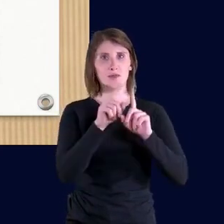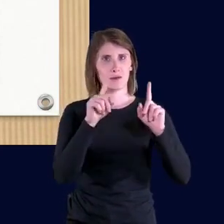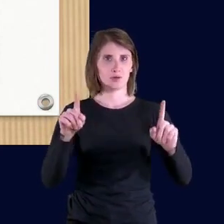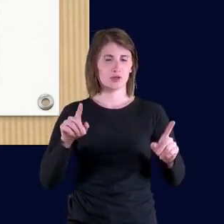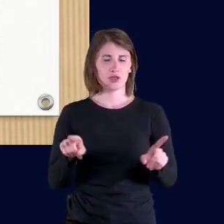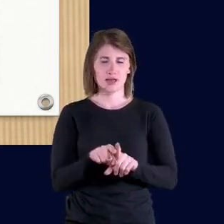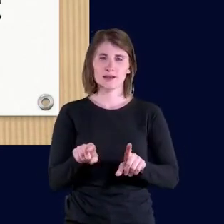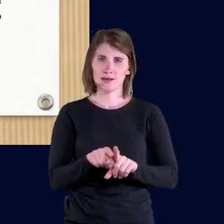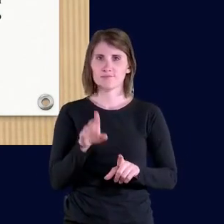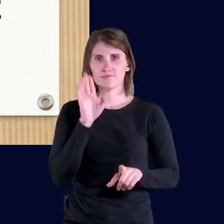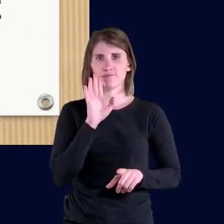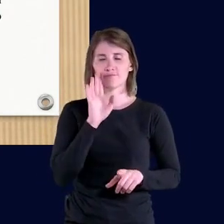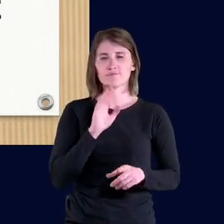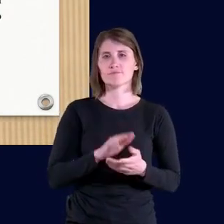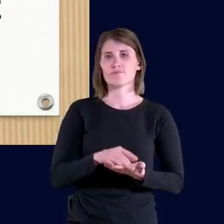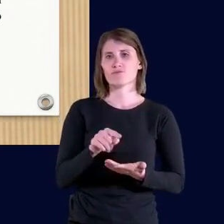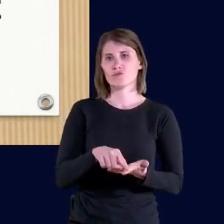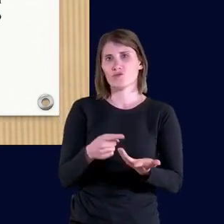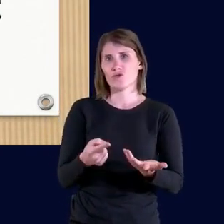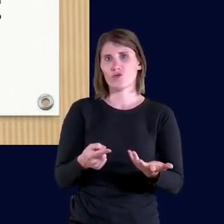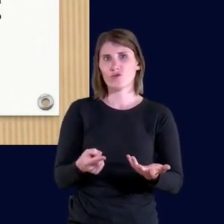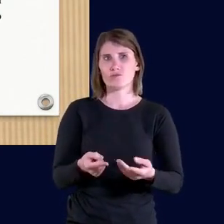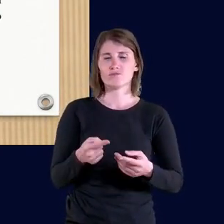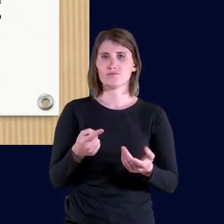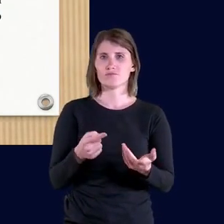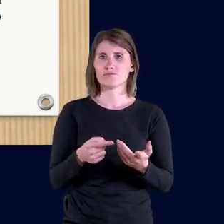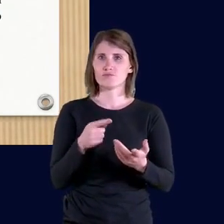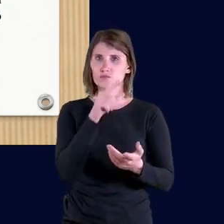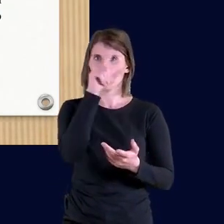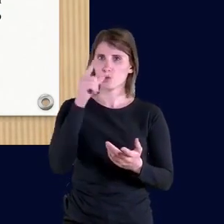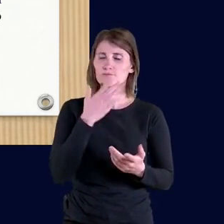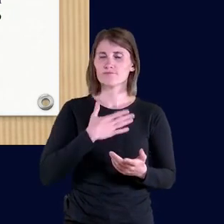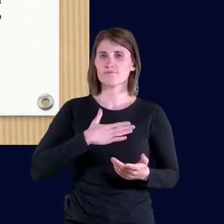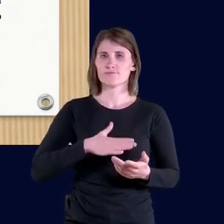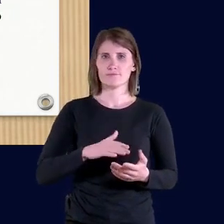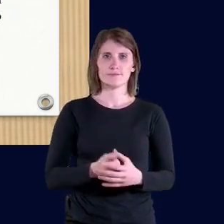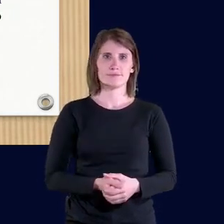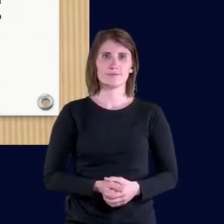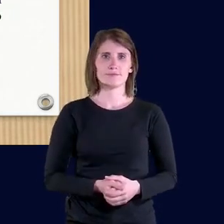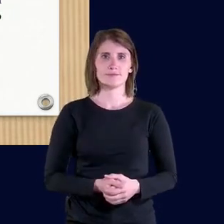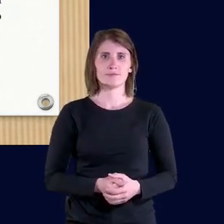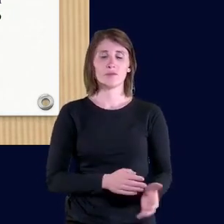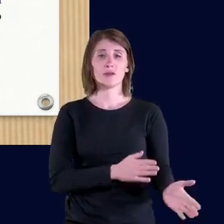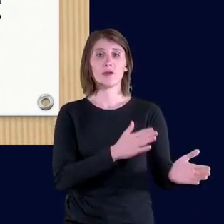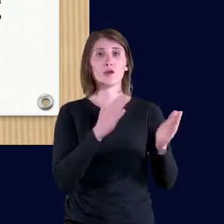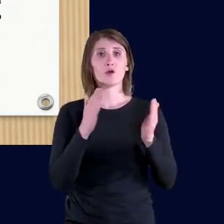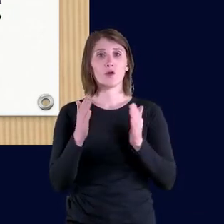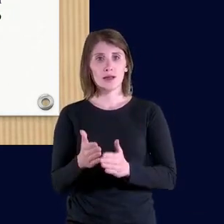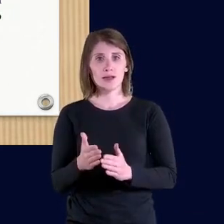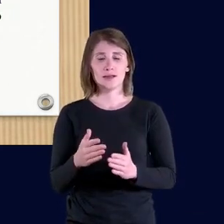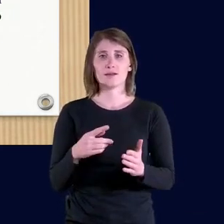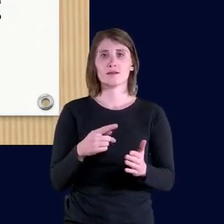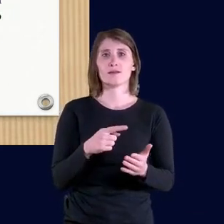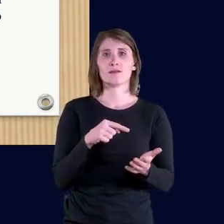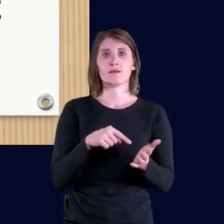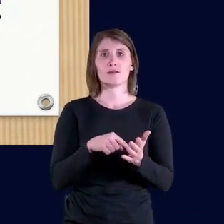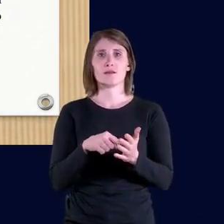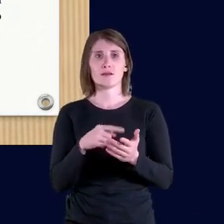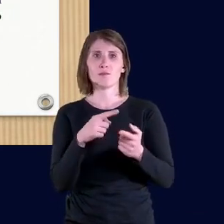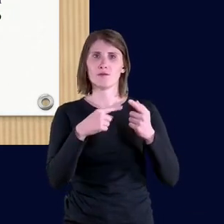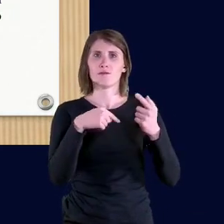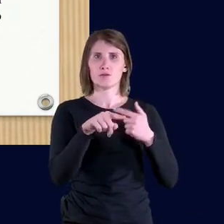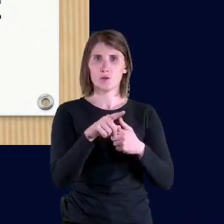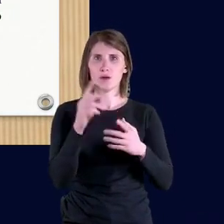Jest to dość powszechne źródło kolejnym serwisem który też pojawił się w wiadomościach